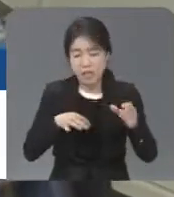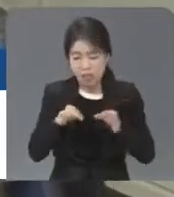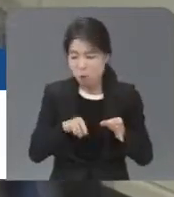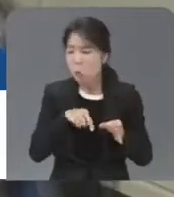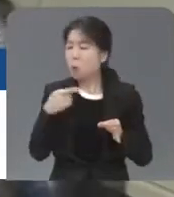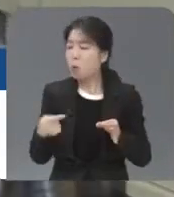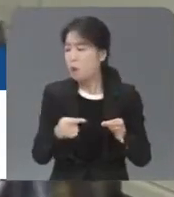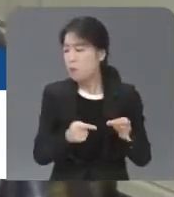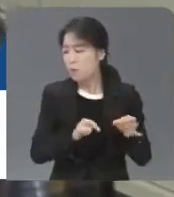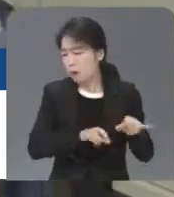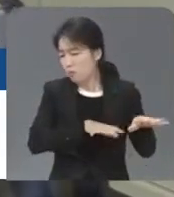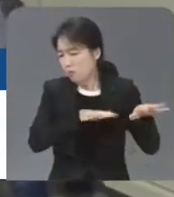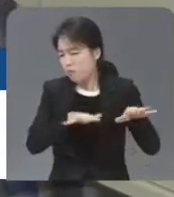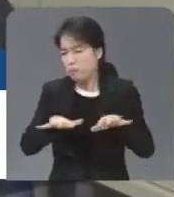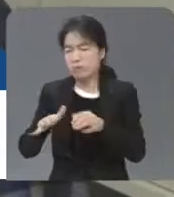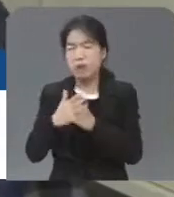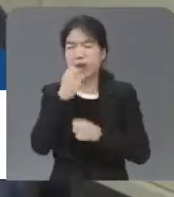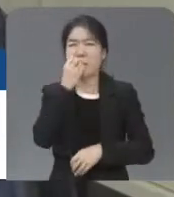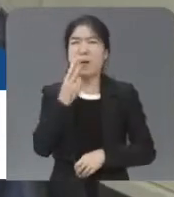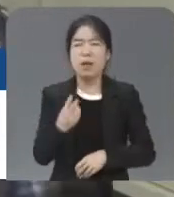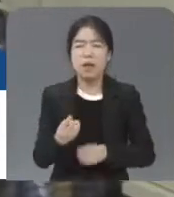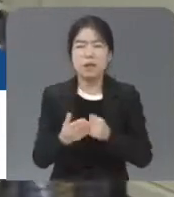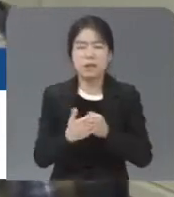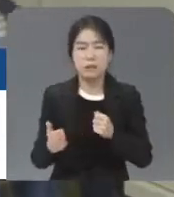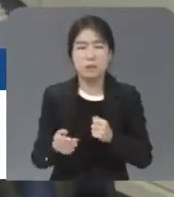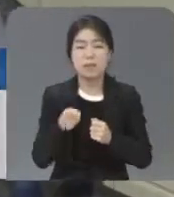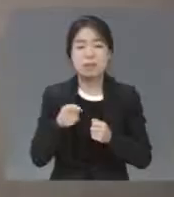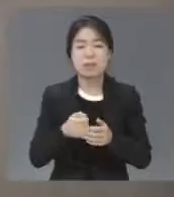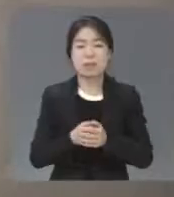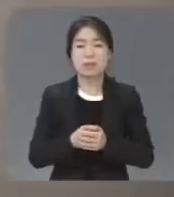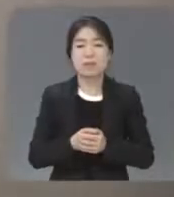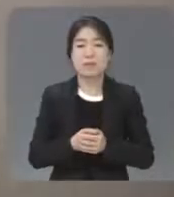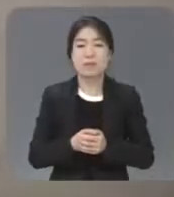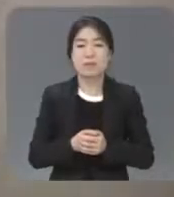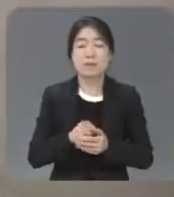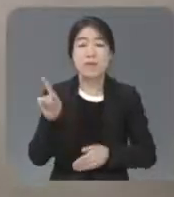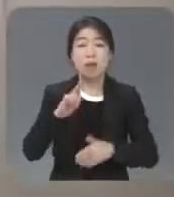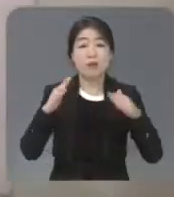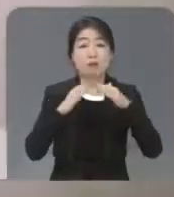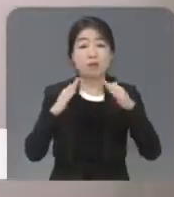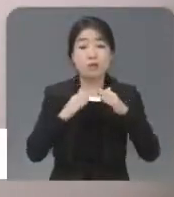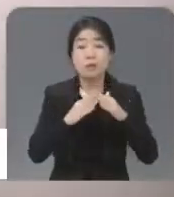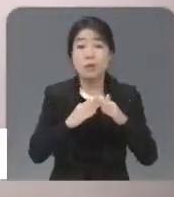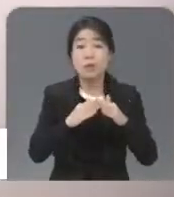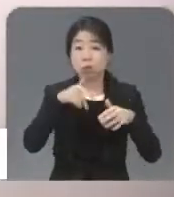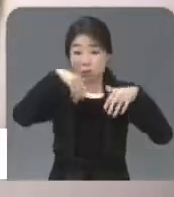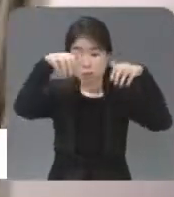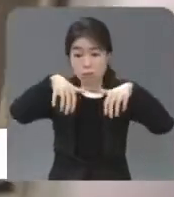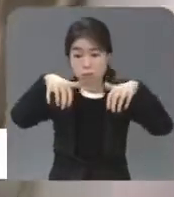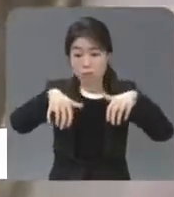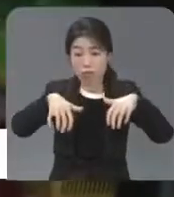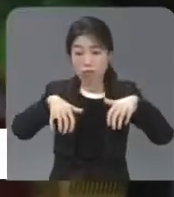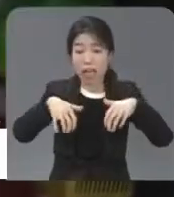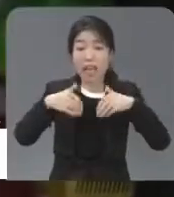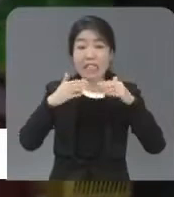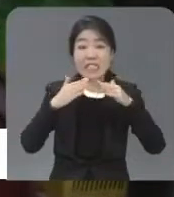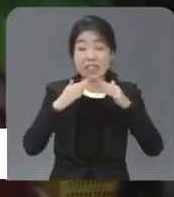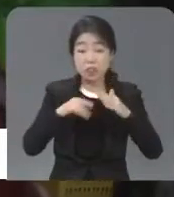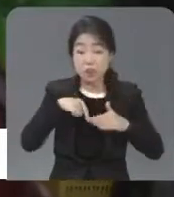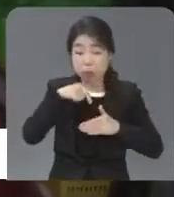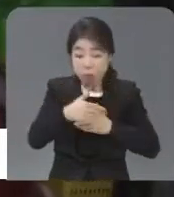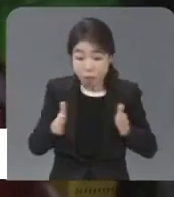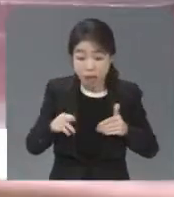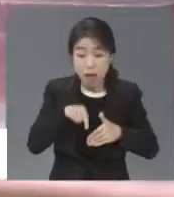들어오고 냄새가 나지요. 하수구 냄새가 나고. 한 주택에서는 빗물이 현관까지 차올랐습니다.